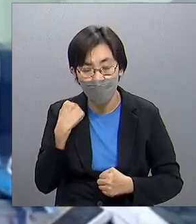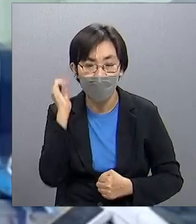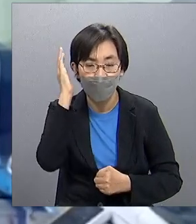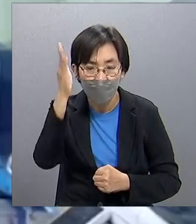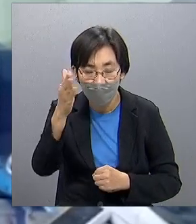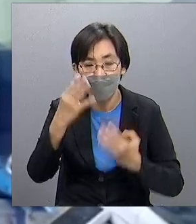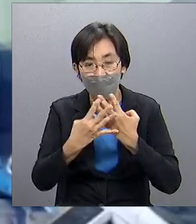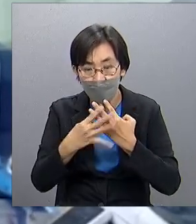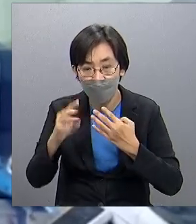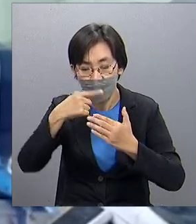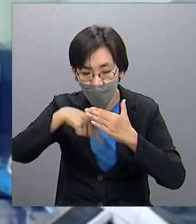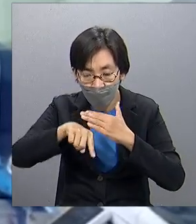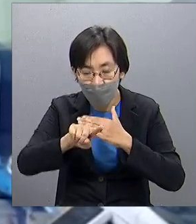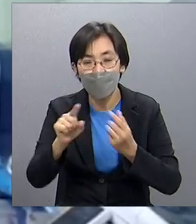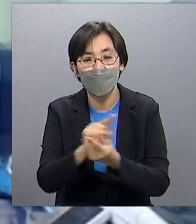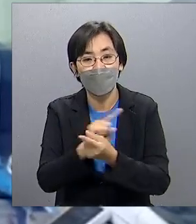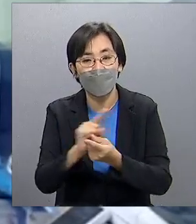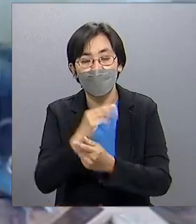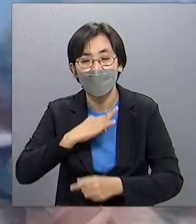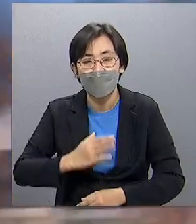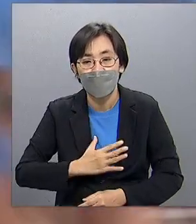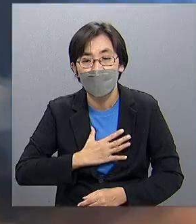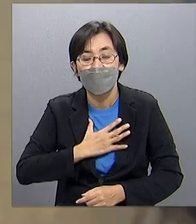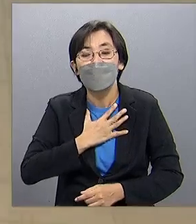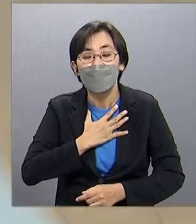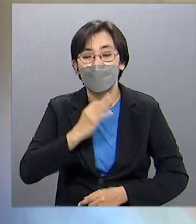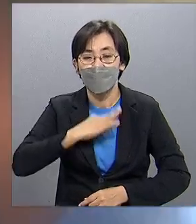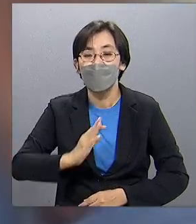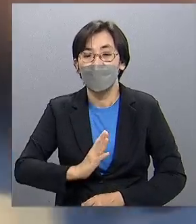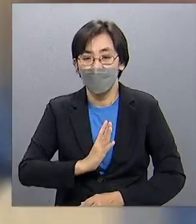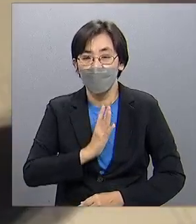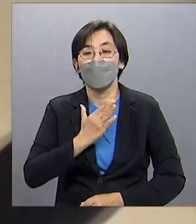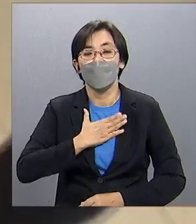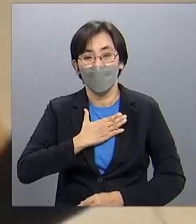ความภาคภูมิใจแล้วก็เห็นคุณค่าในตัวเองค่ะ